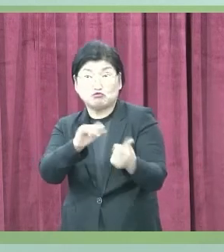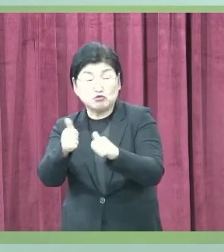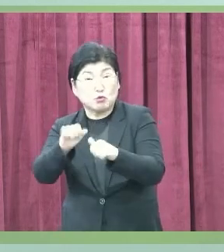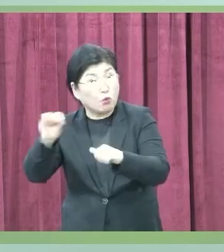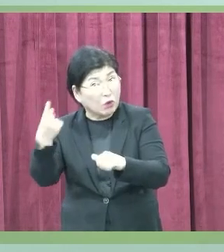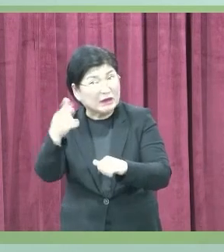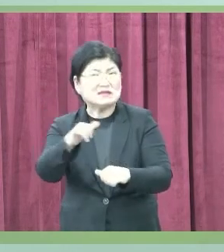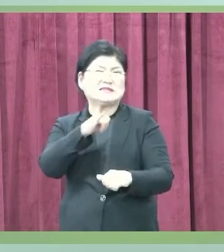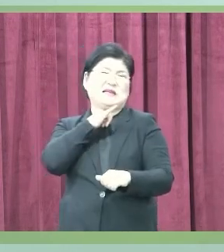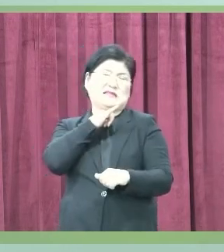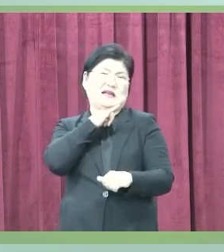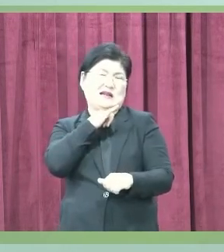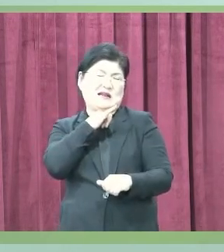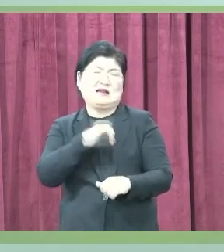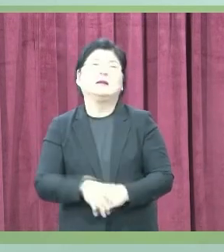암이고 전체 인구는 자살이고